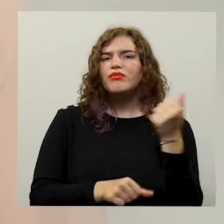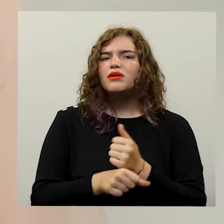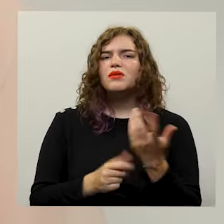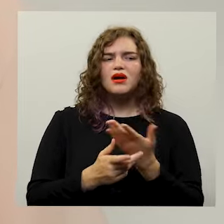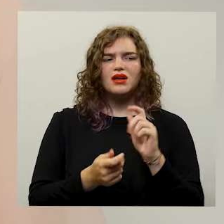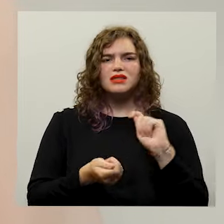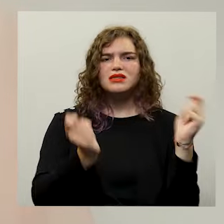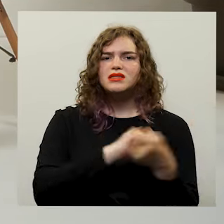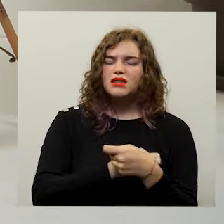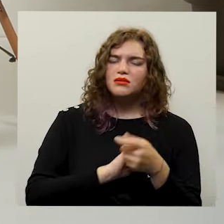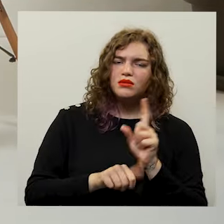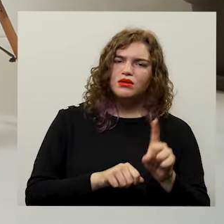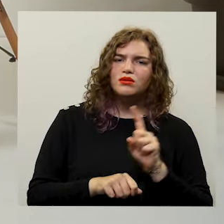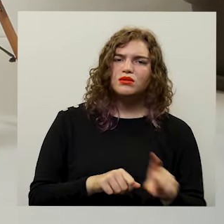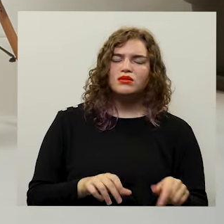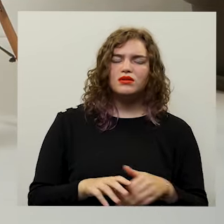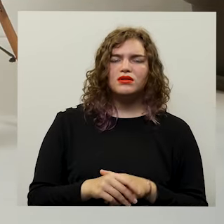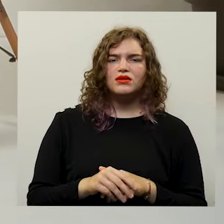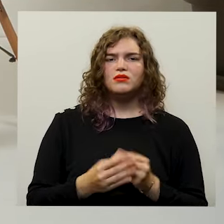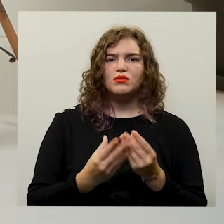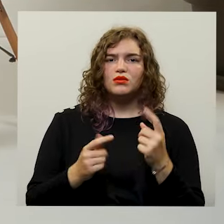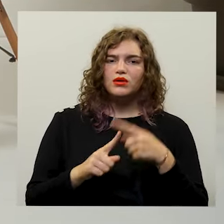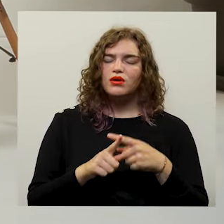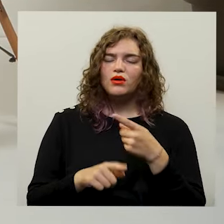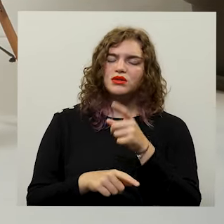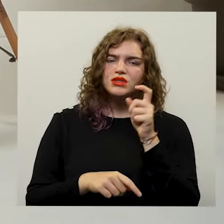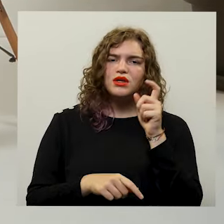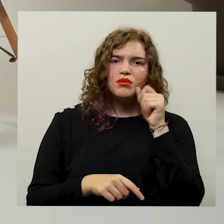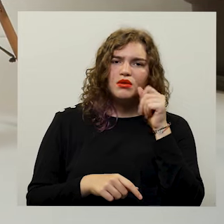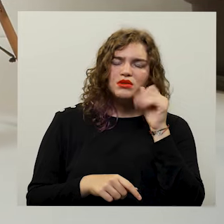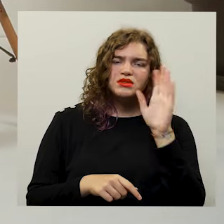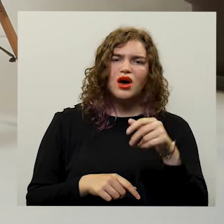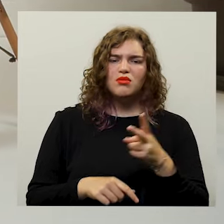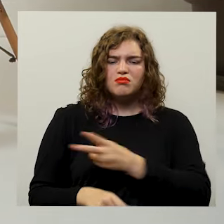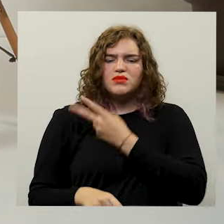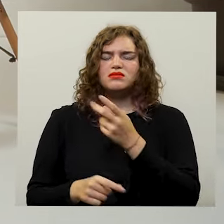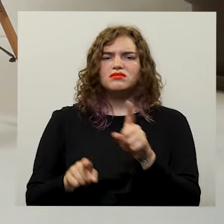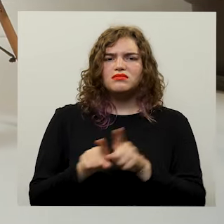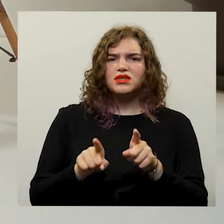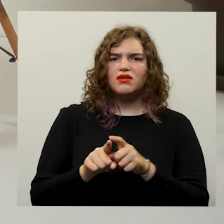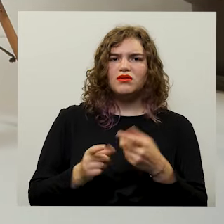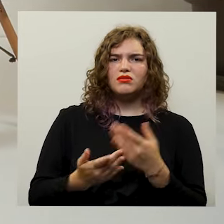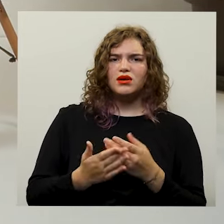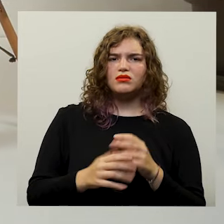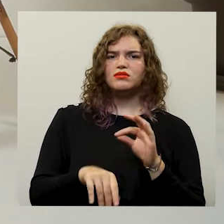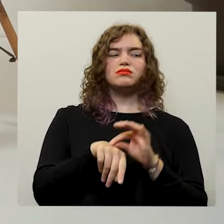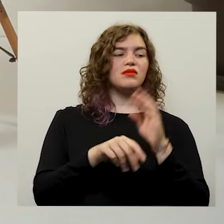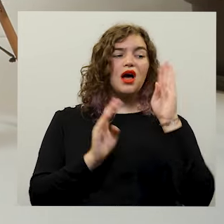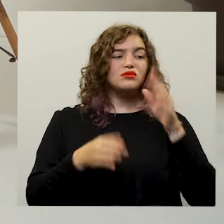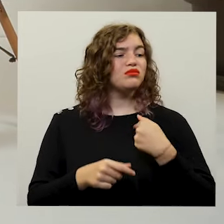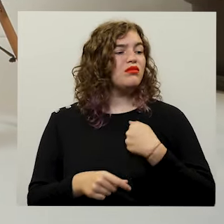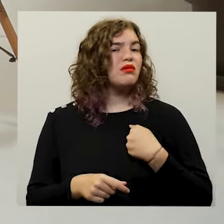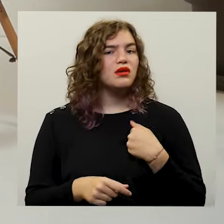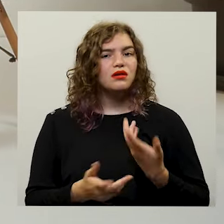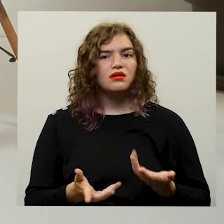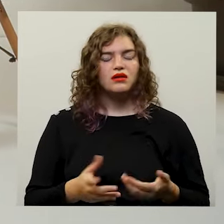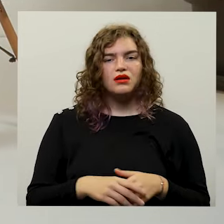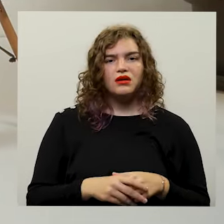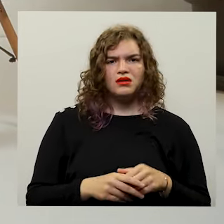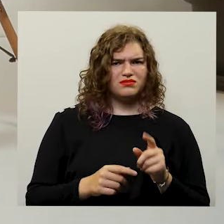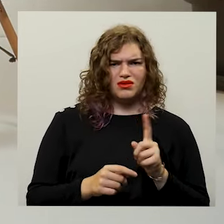până la urmă. Și, și de multe ori și bărbații au o mândrie să zic, eu sunt liderul în casă, tu trebuie să asculți de mine și